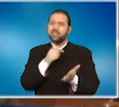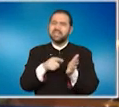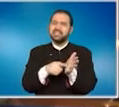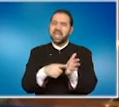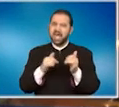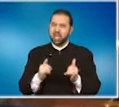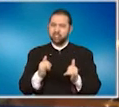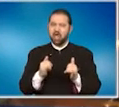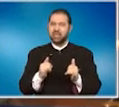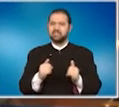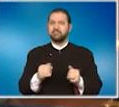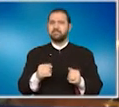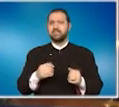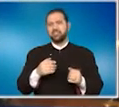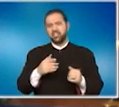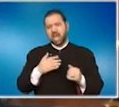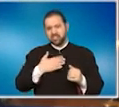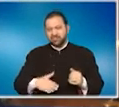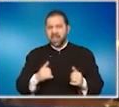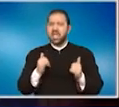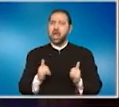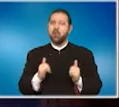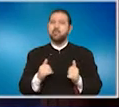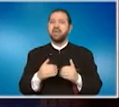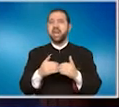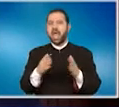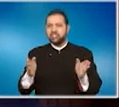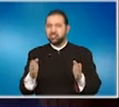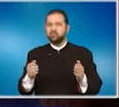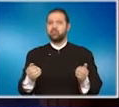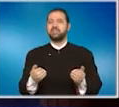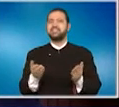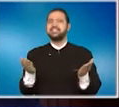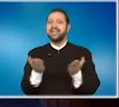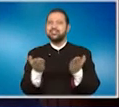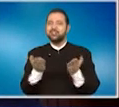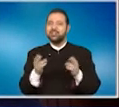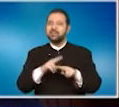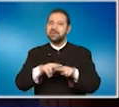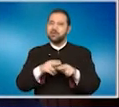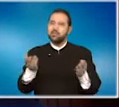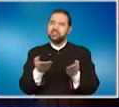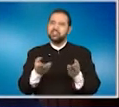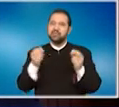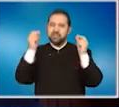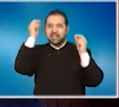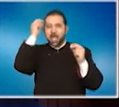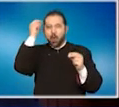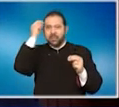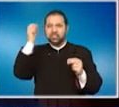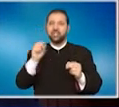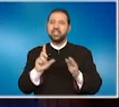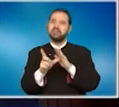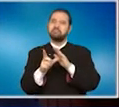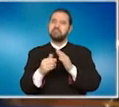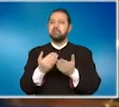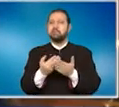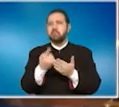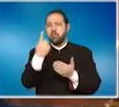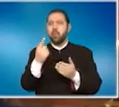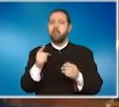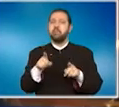până în zilele noastre. Găduiți asinției voastre, o să punem bun început emisiunii noastre și o să citim despre o